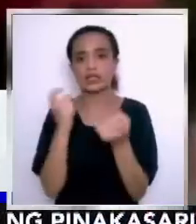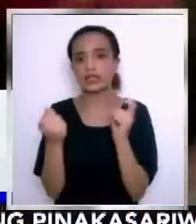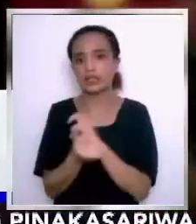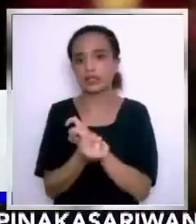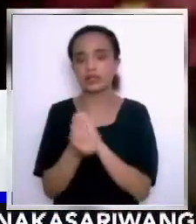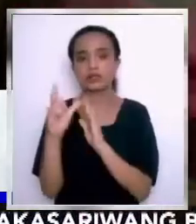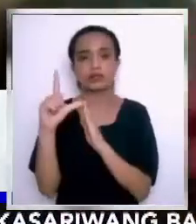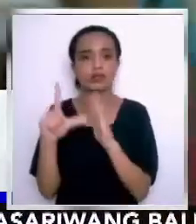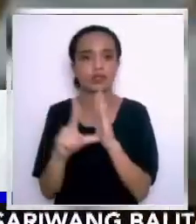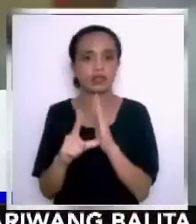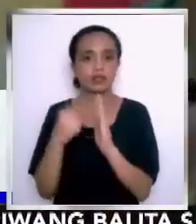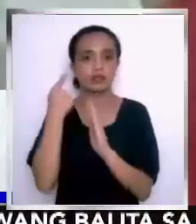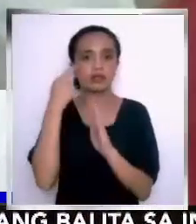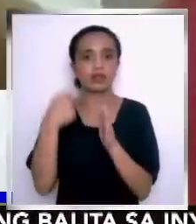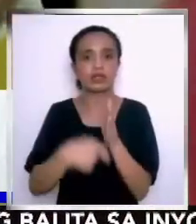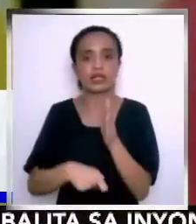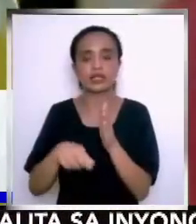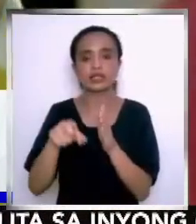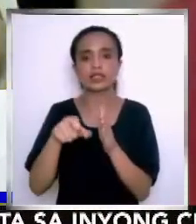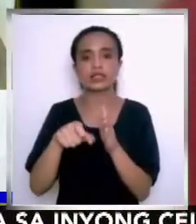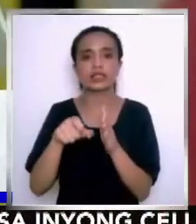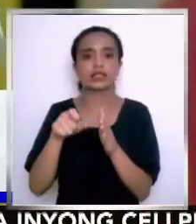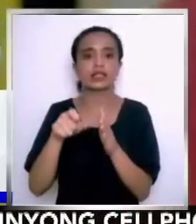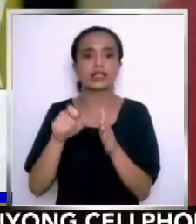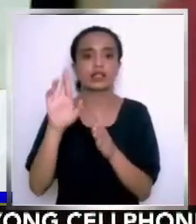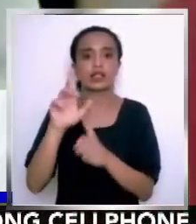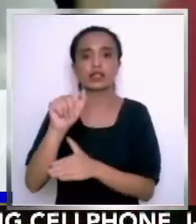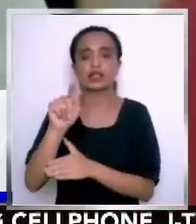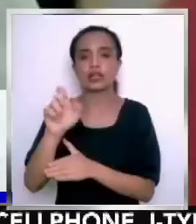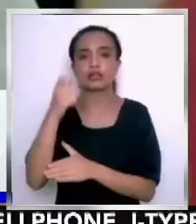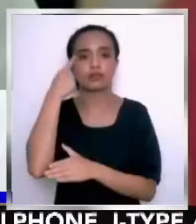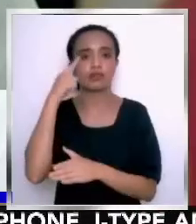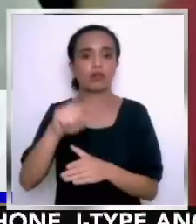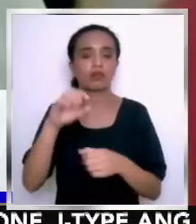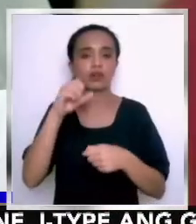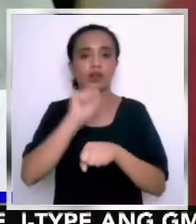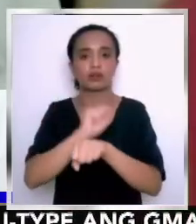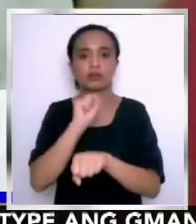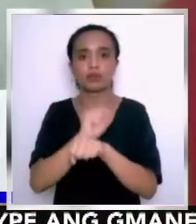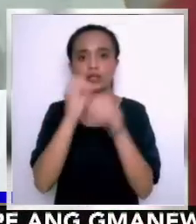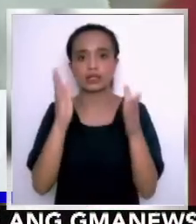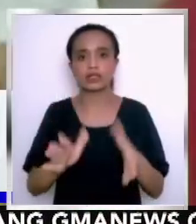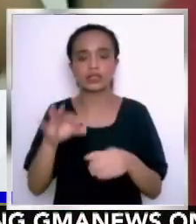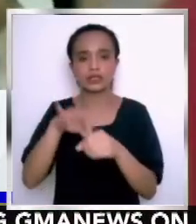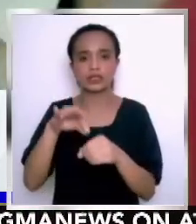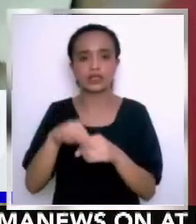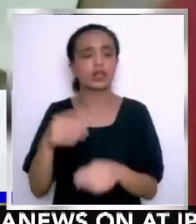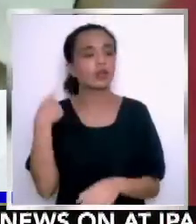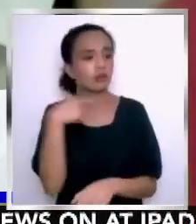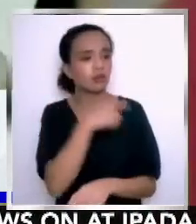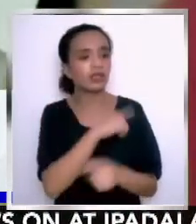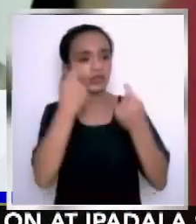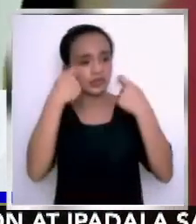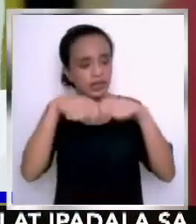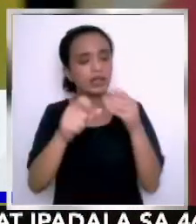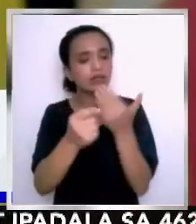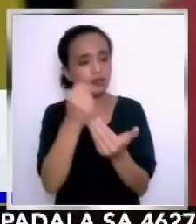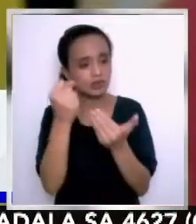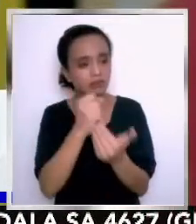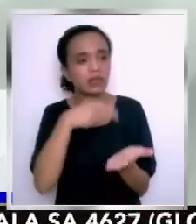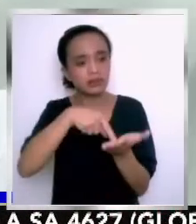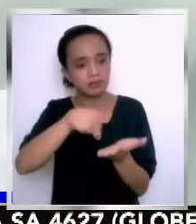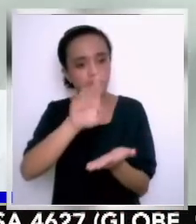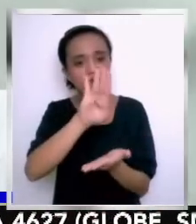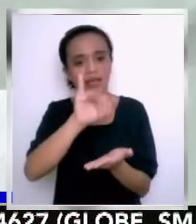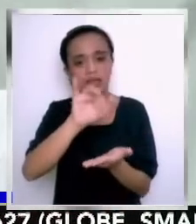mga poll worker nung eleksyon. We are trying to simplify yung payment ng BIR. Ngayon, kung lalagyan natin ang bagong kategorya